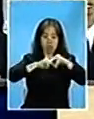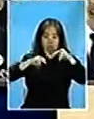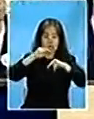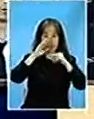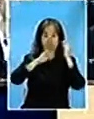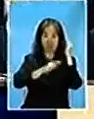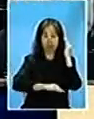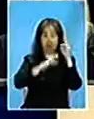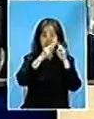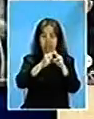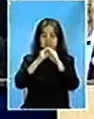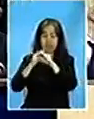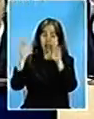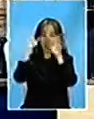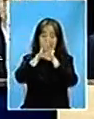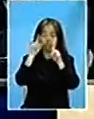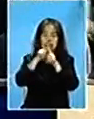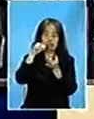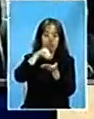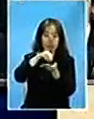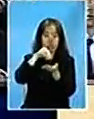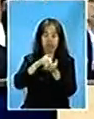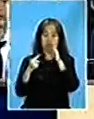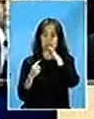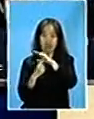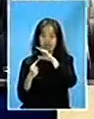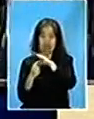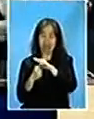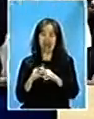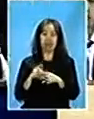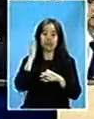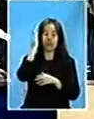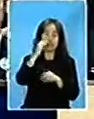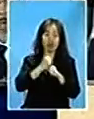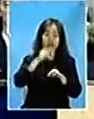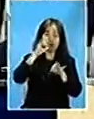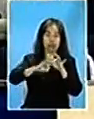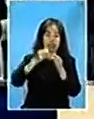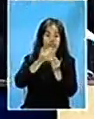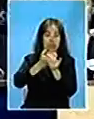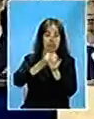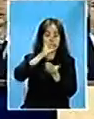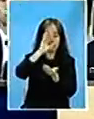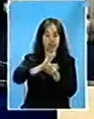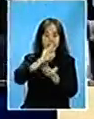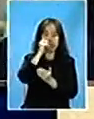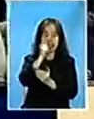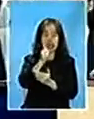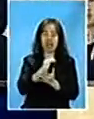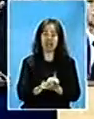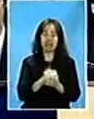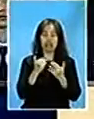ใต้เองเหมือนกับกรุงเทพหรือพัทยาครับแล้วเราก็สามารถประหยัดงบประมาณของประเทศได้อย่างแน่นอนเพราะฉะ